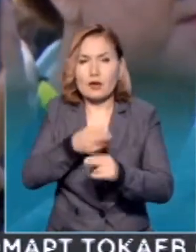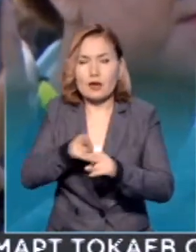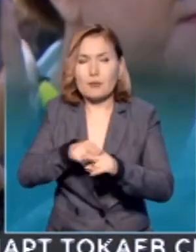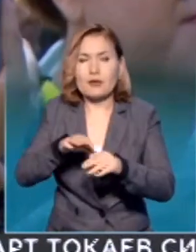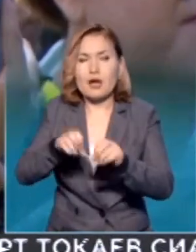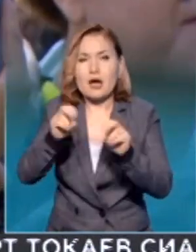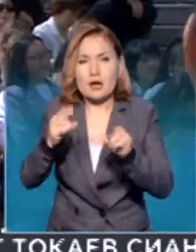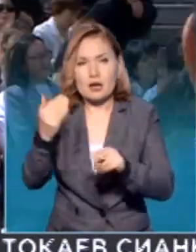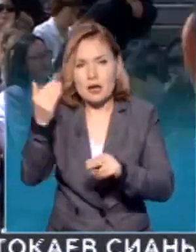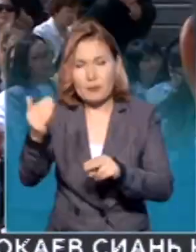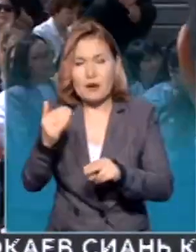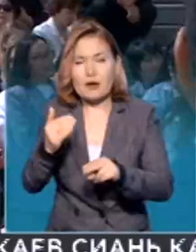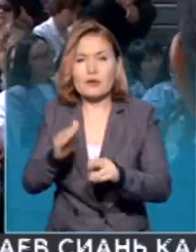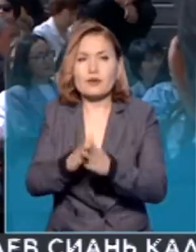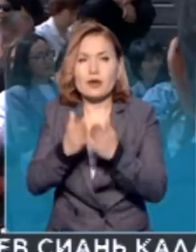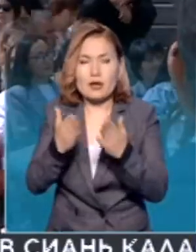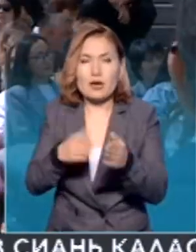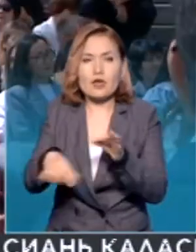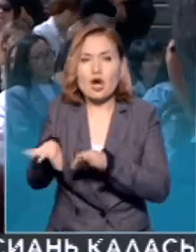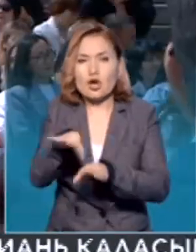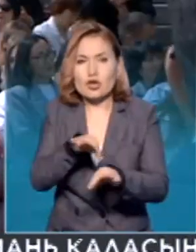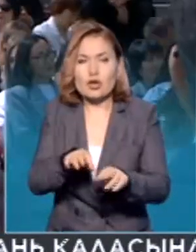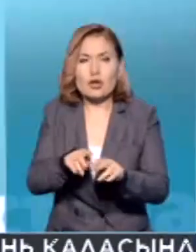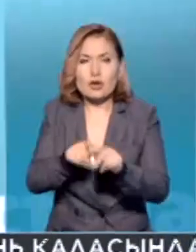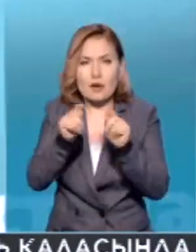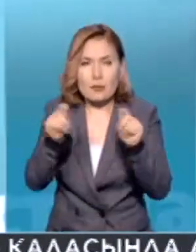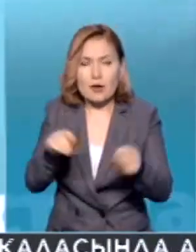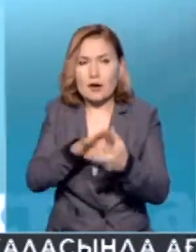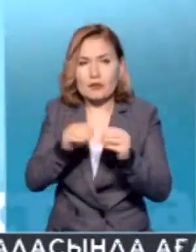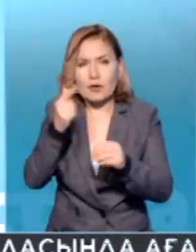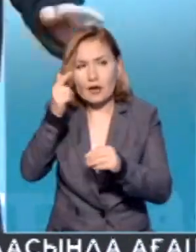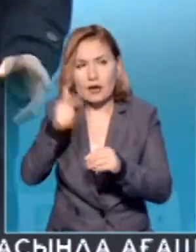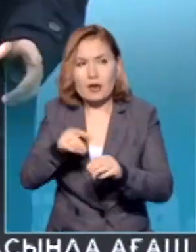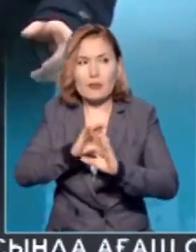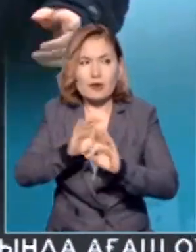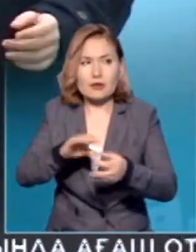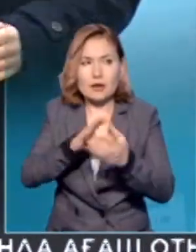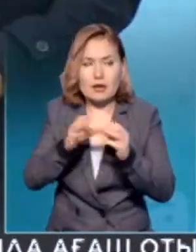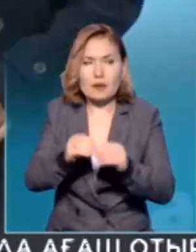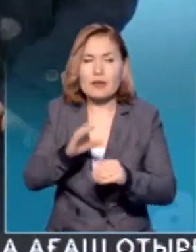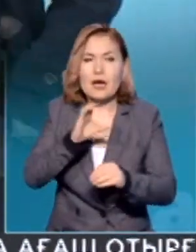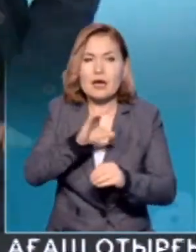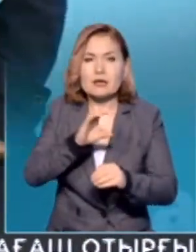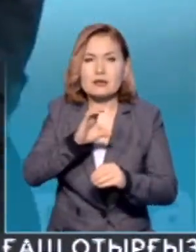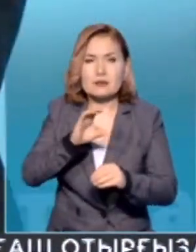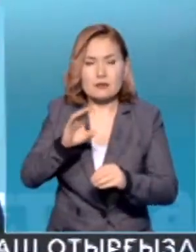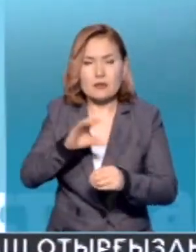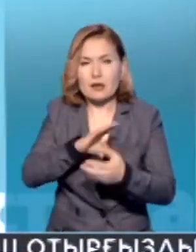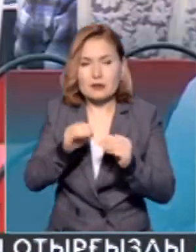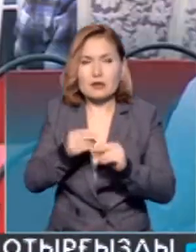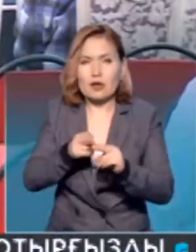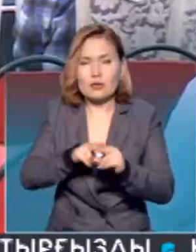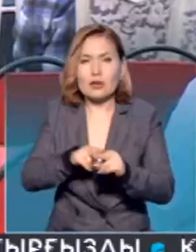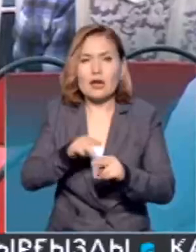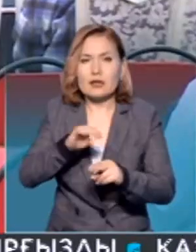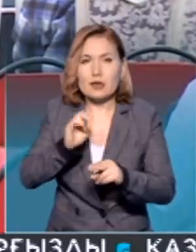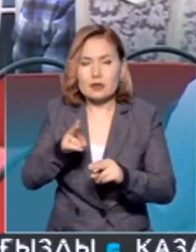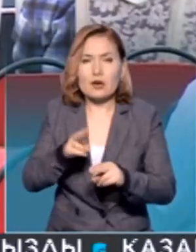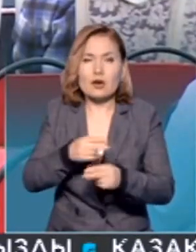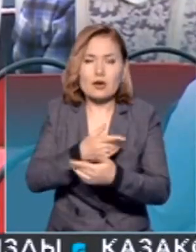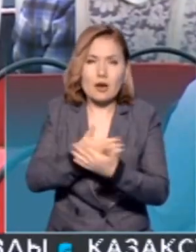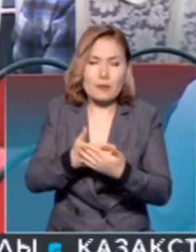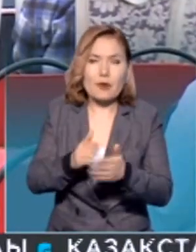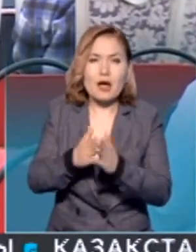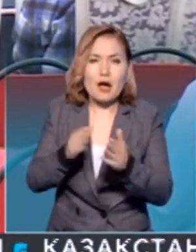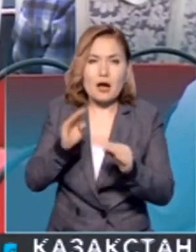Тәжірибелі тренерлер кітапханалық медиа жобалар, медиа сауаттылық, мобилография және SMM технологиялары, тіпті TikTok контенттерін